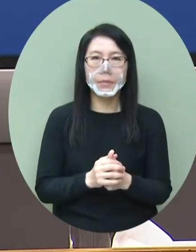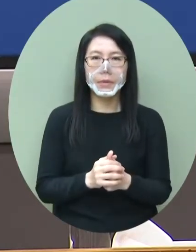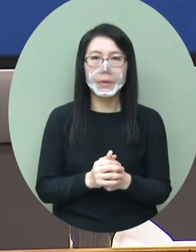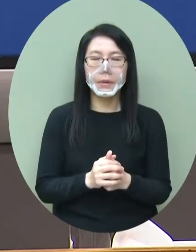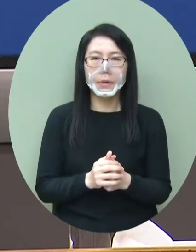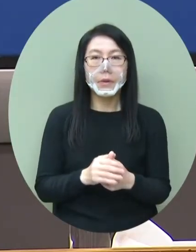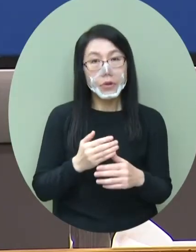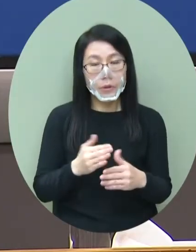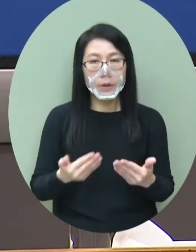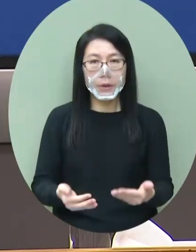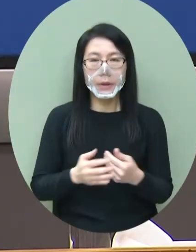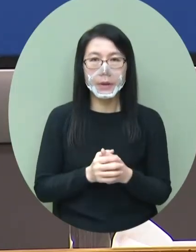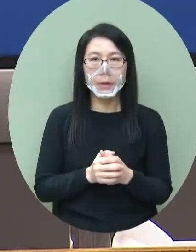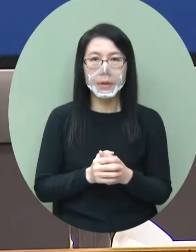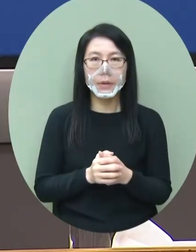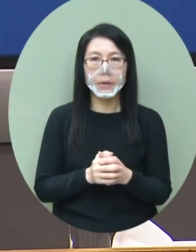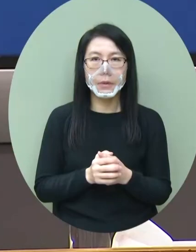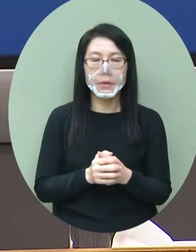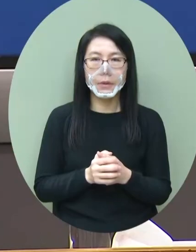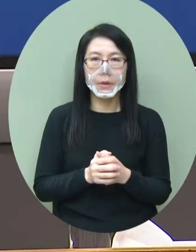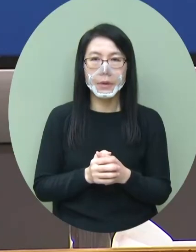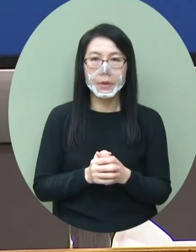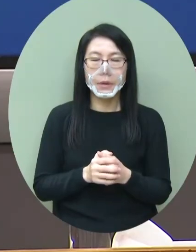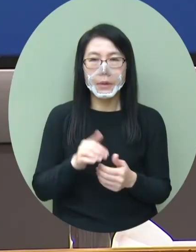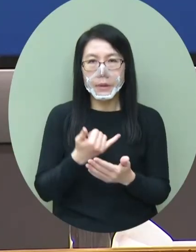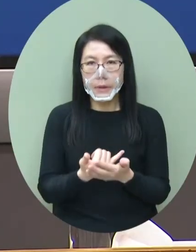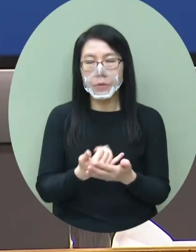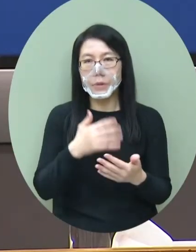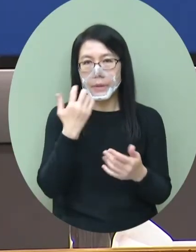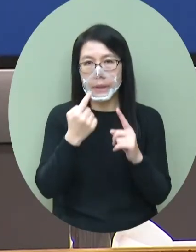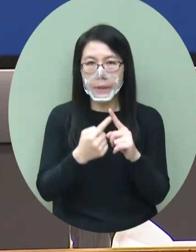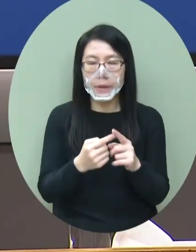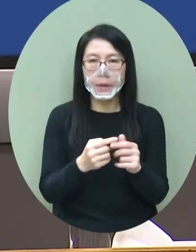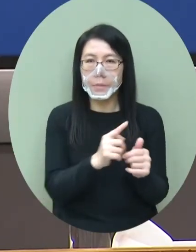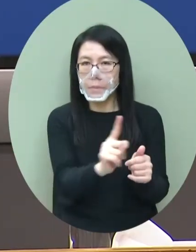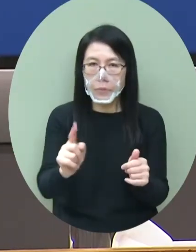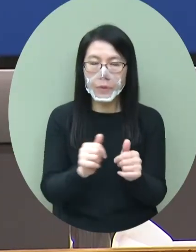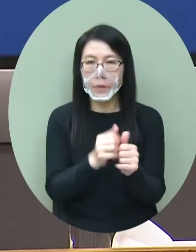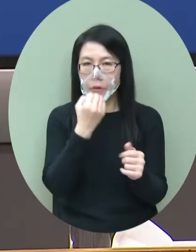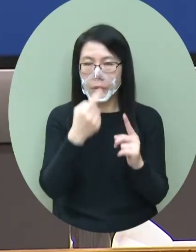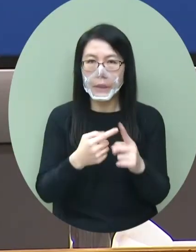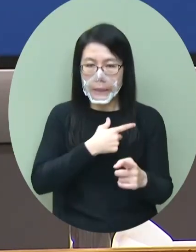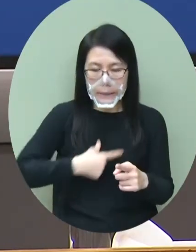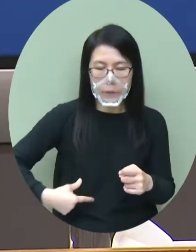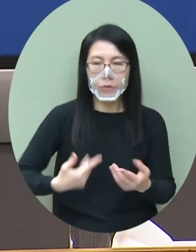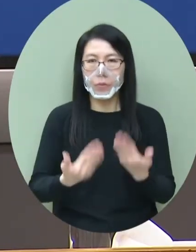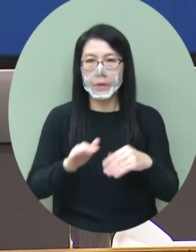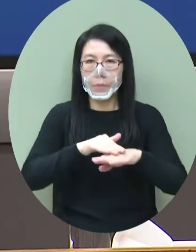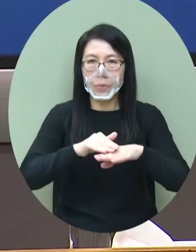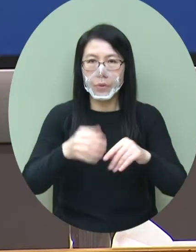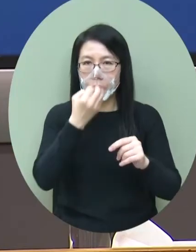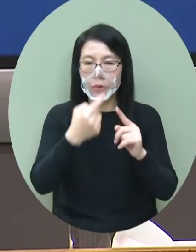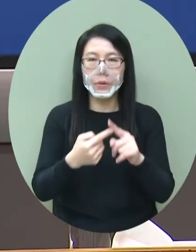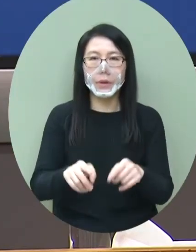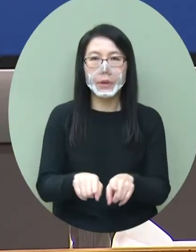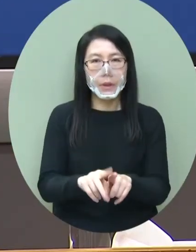作。在此我想丧失亲人的每一个朋友，无论你是议员或